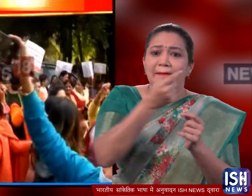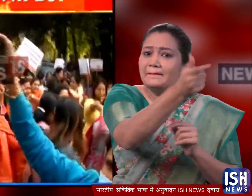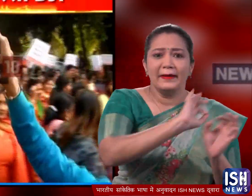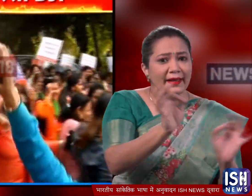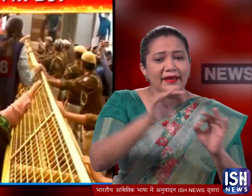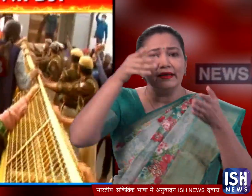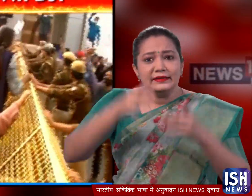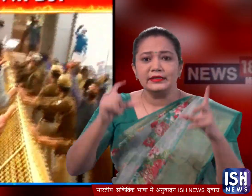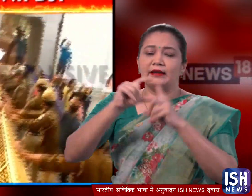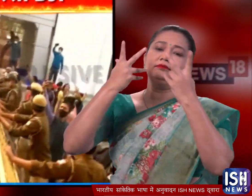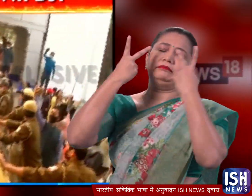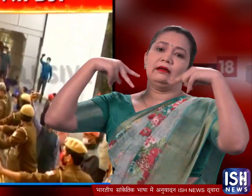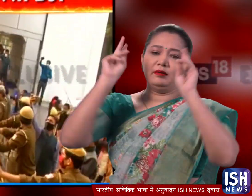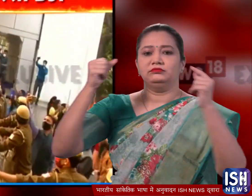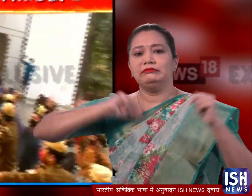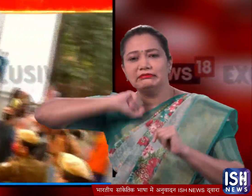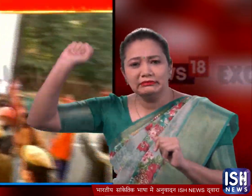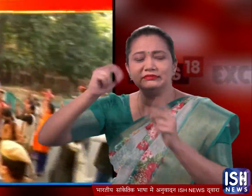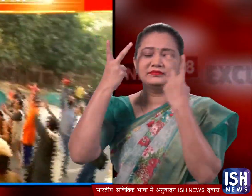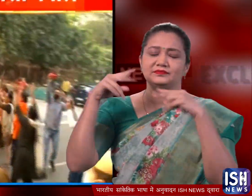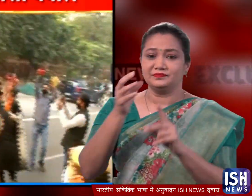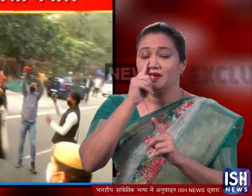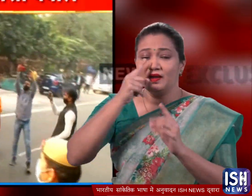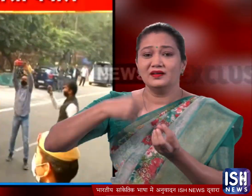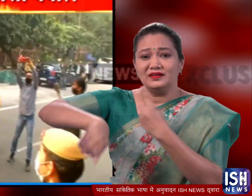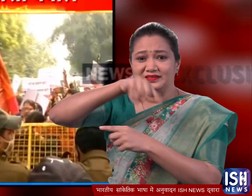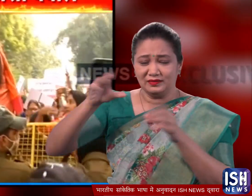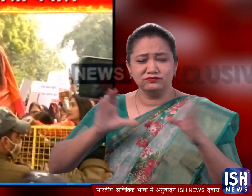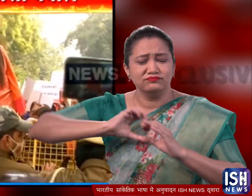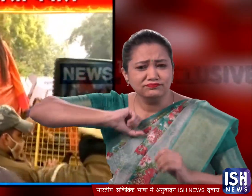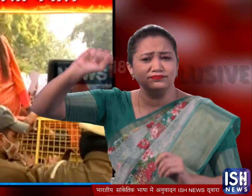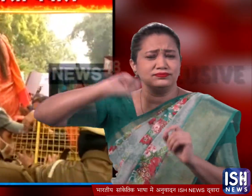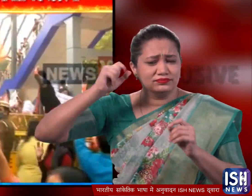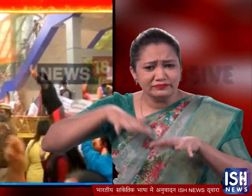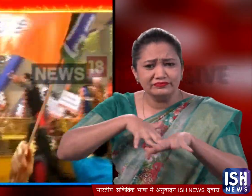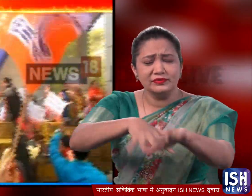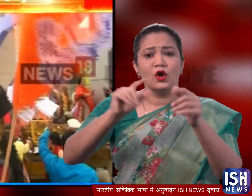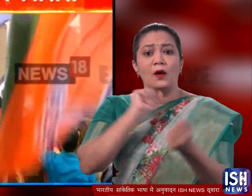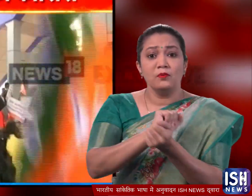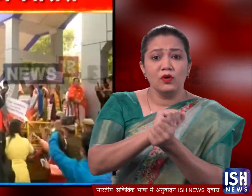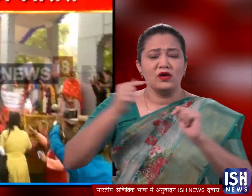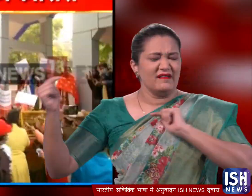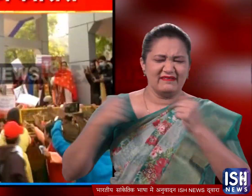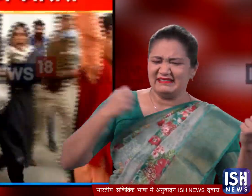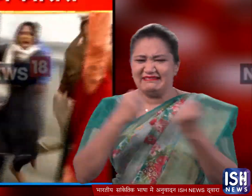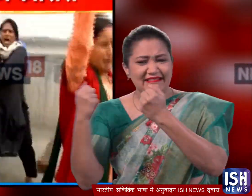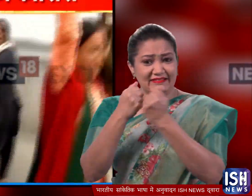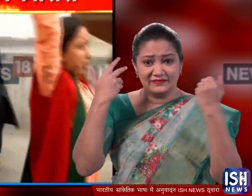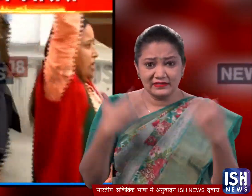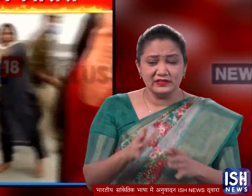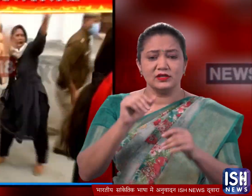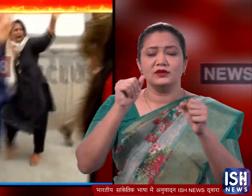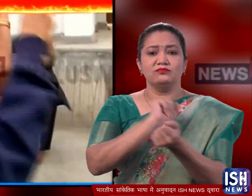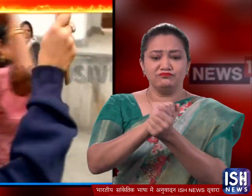में बड़ा असर हो गया। दिल्ली में बीजेपी महिला मोर्चा की कार्यकर्ता सड़कों पर उतर आईं, जिनकी पुलिस से धक्का मुक्की की नौबत आ गई। पुलिस के लगाए